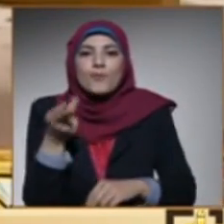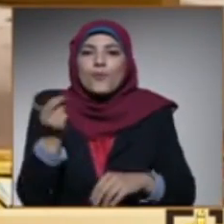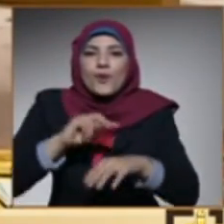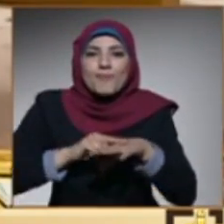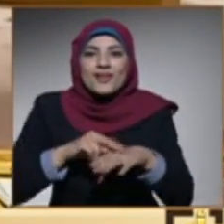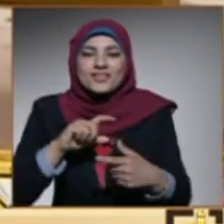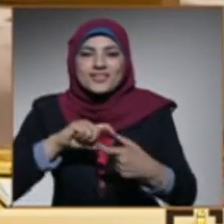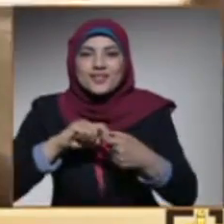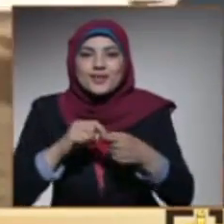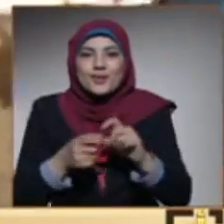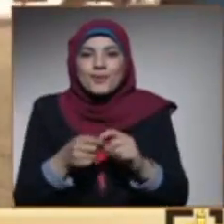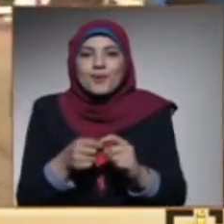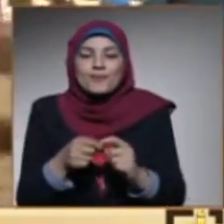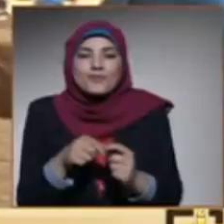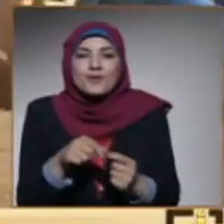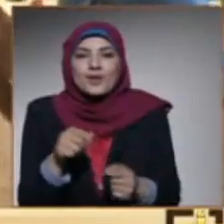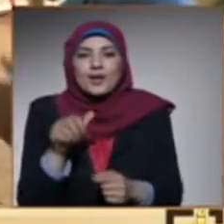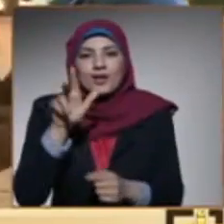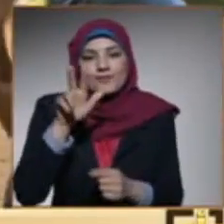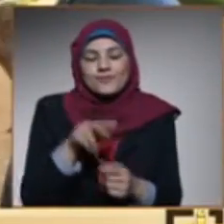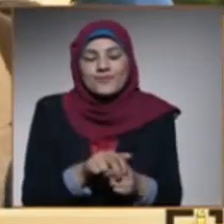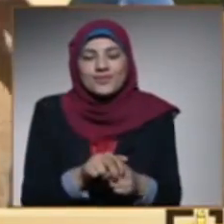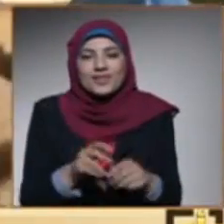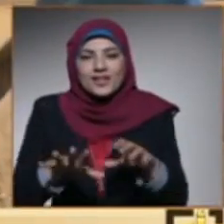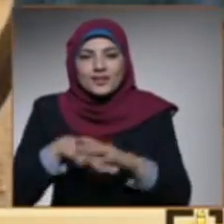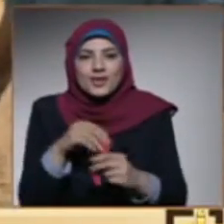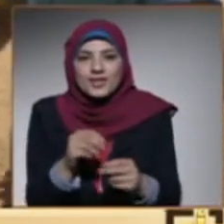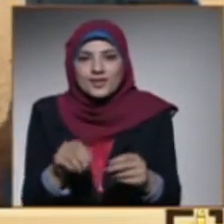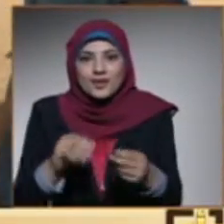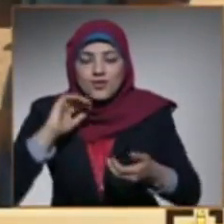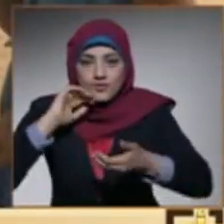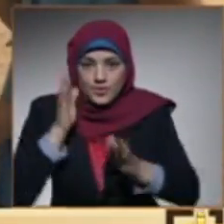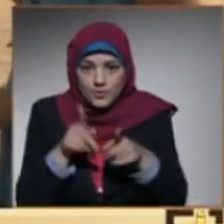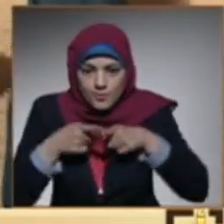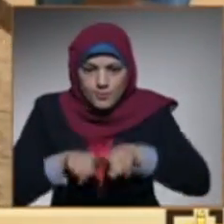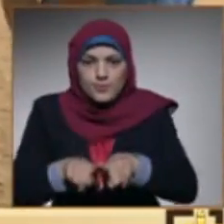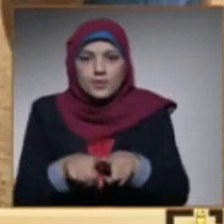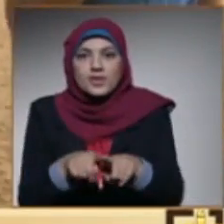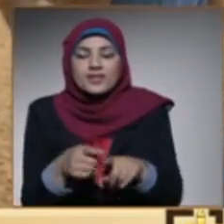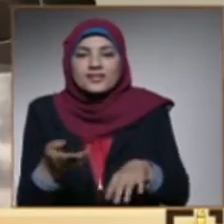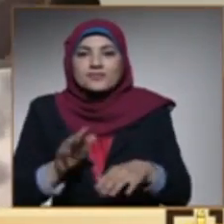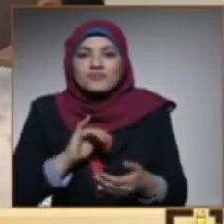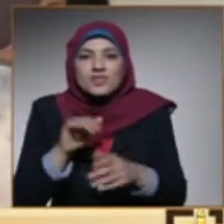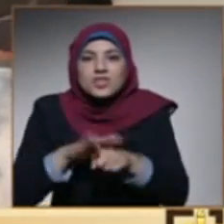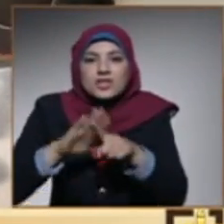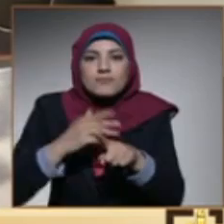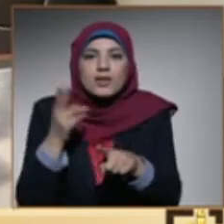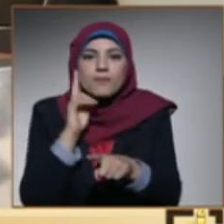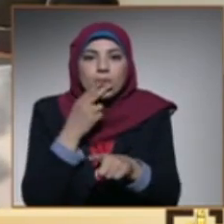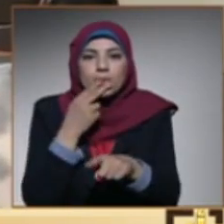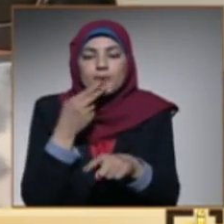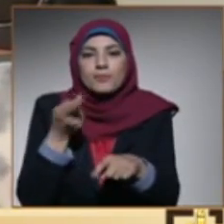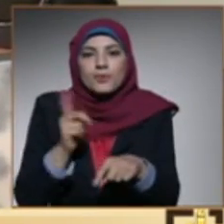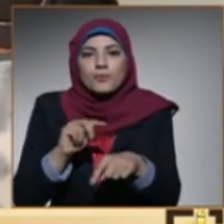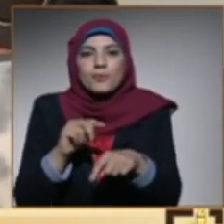للأشخاص ذوي الإعاقة التي وافقت عليها الدول العربية وأبدت اهتماما بالصم ولغتهم التي تعتمد